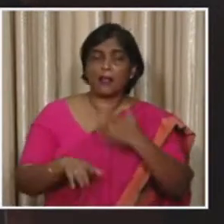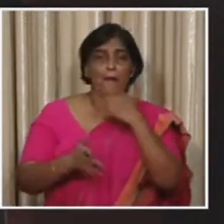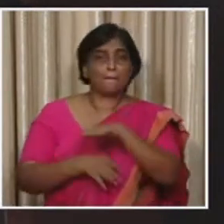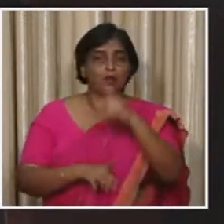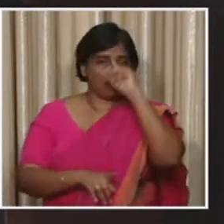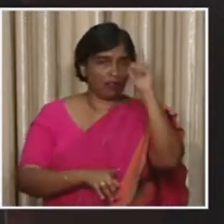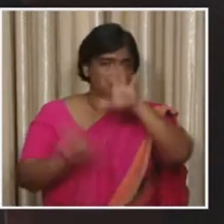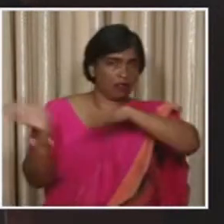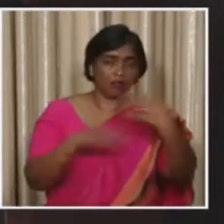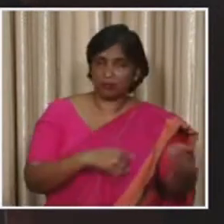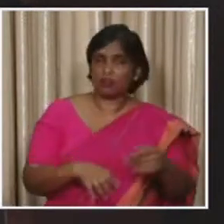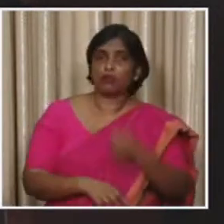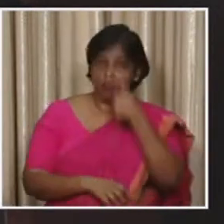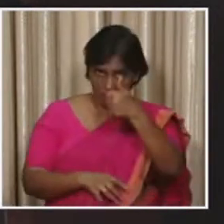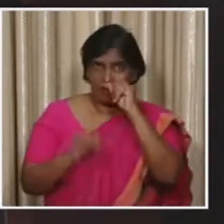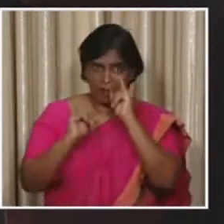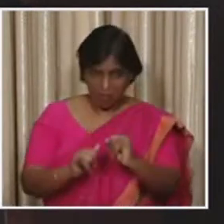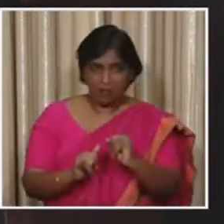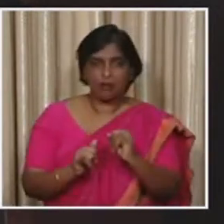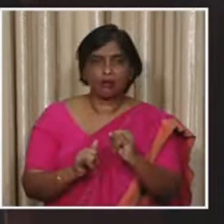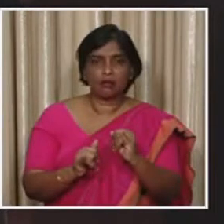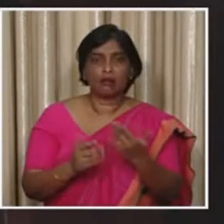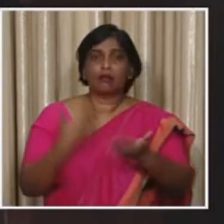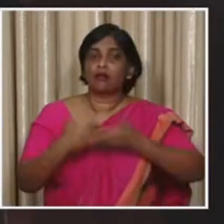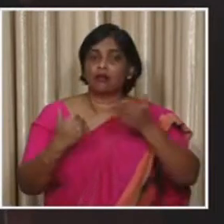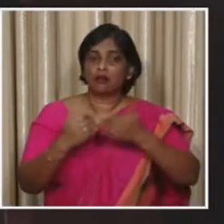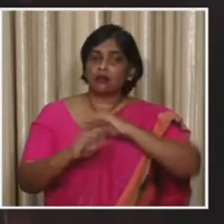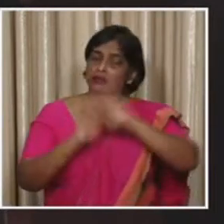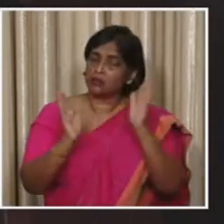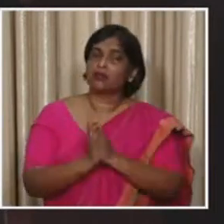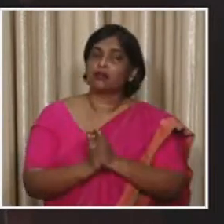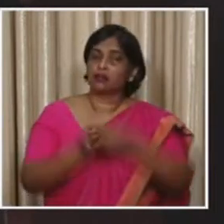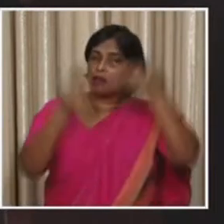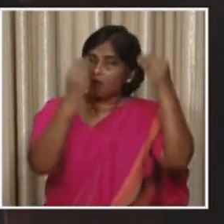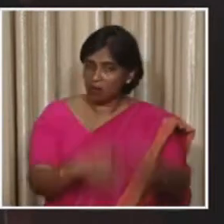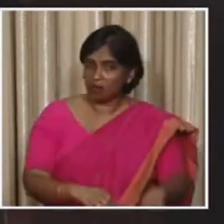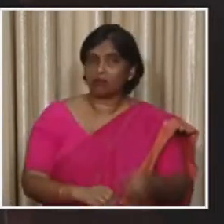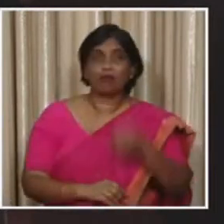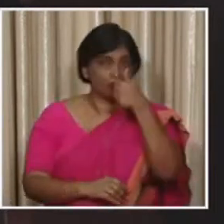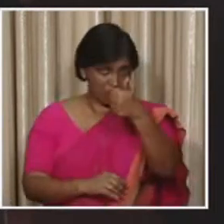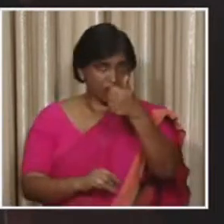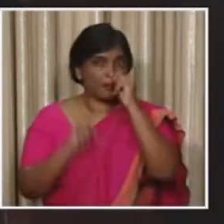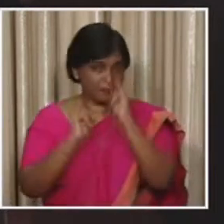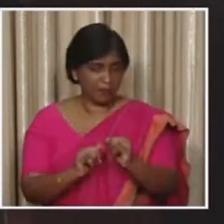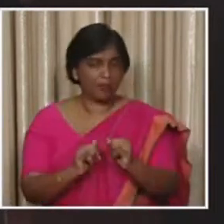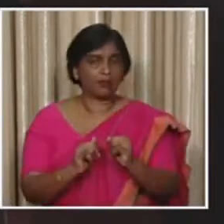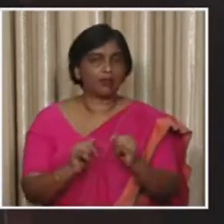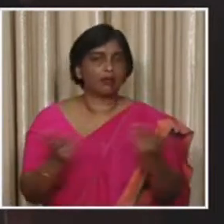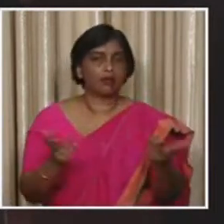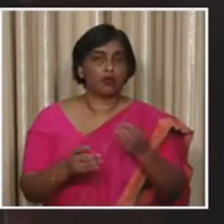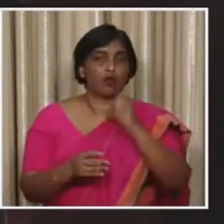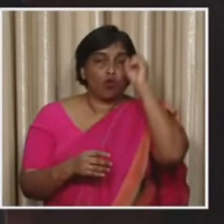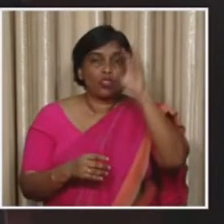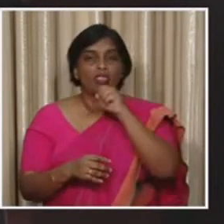පන්තියේ කලන්ත දාලා වැටෙන එක සුබද අසුබද? ඉදිකිරීම් කර්මාන්තය කඩා වැටීම සුබද අසුබද? වේල්